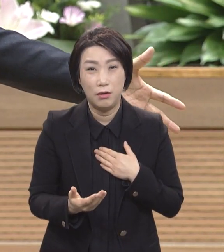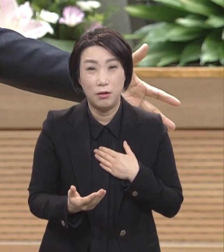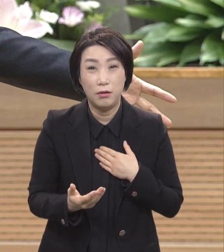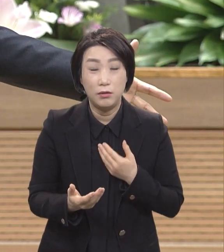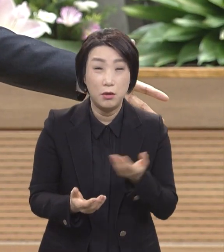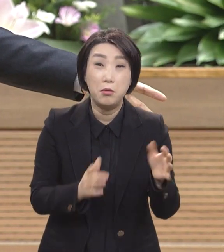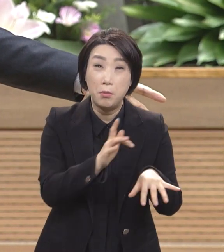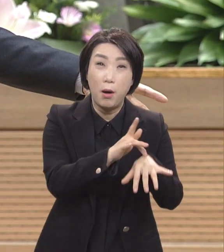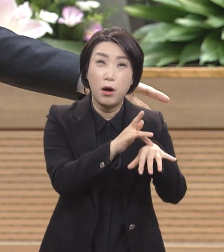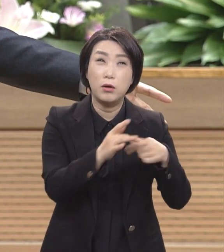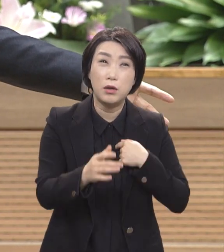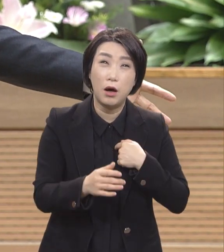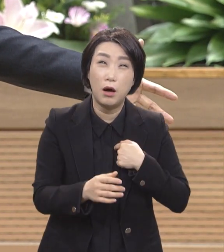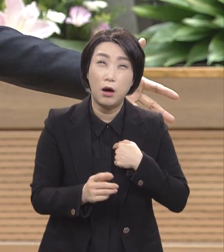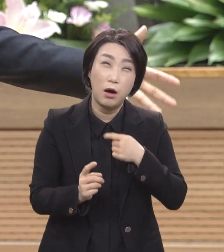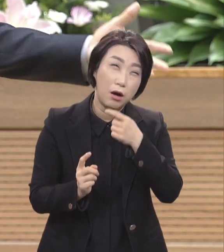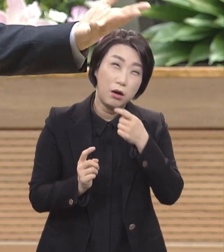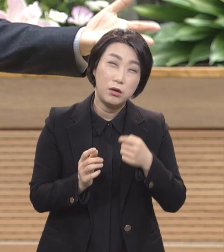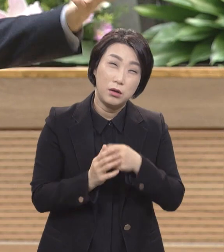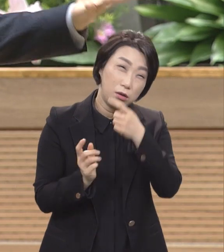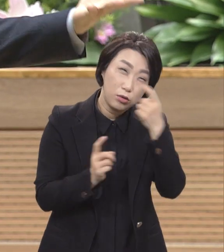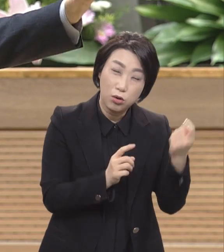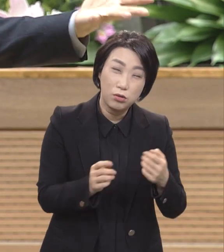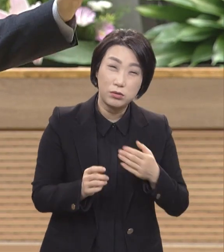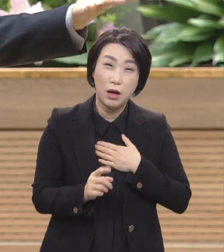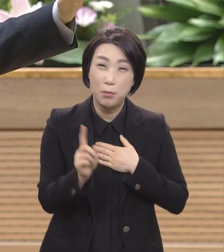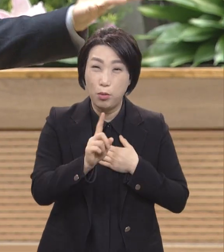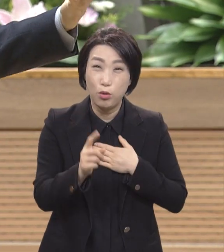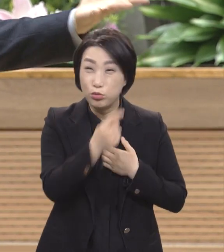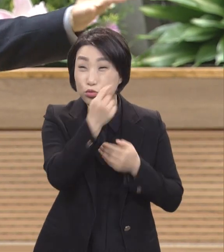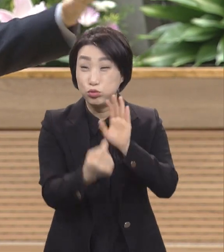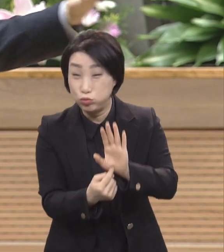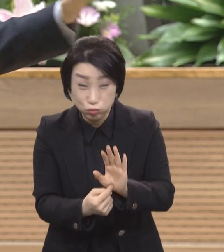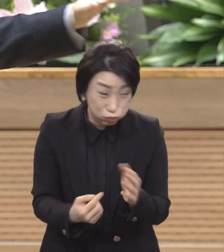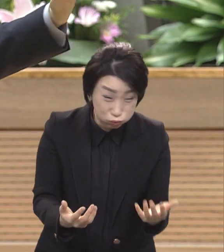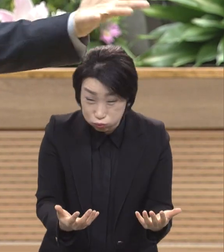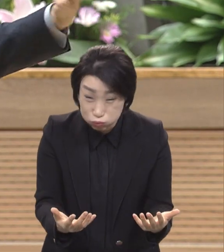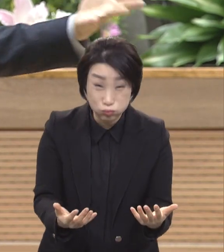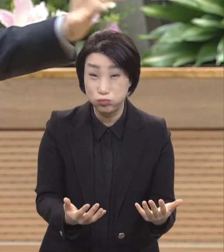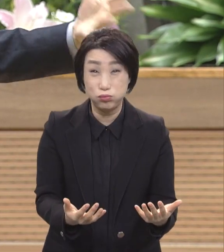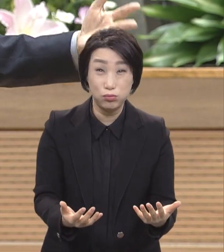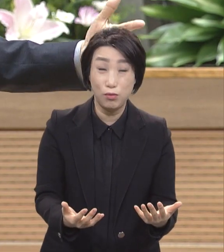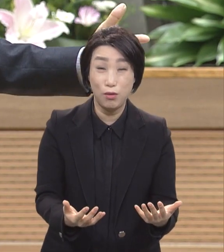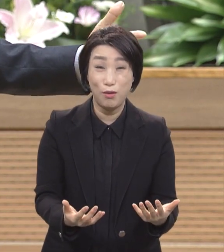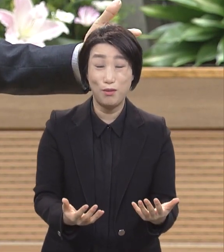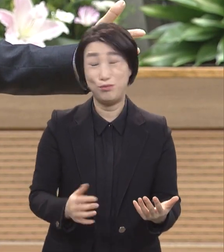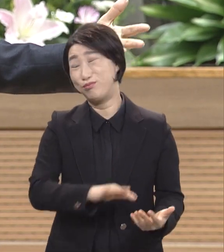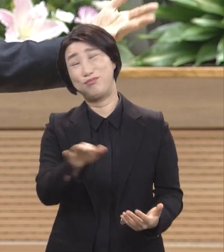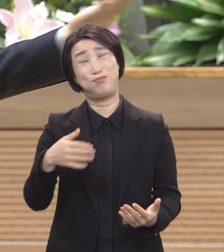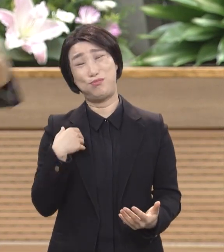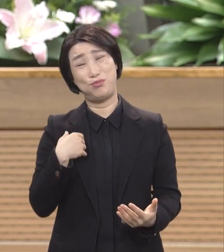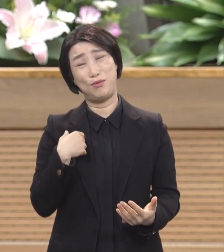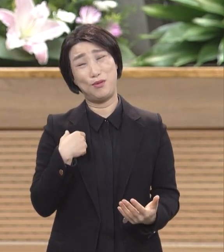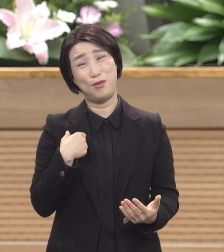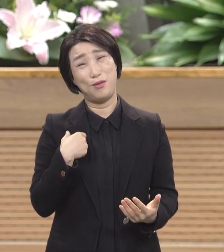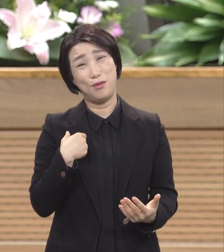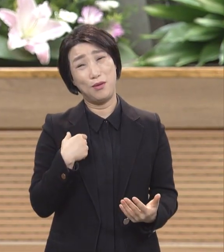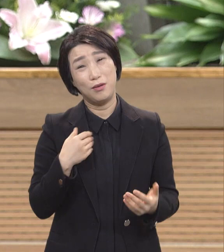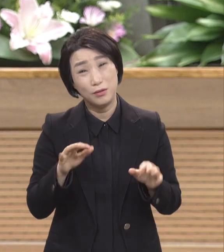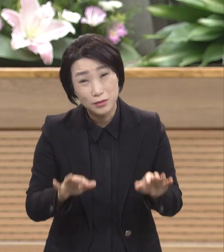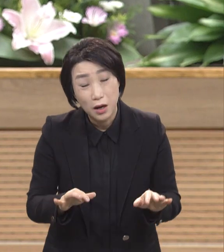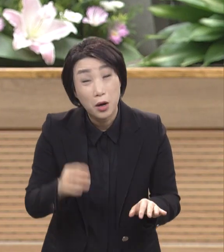그놈이 나를 이렇게 만들었다는 어떤 증거를 잡을 수가 없을 만큼 그놈은 그렇게 해요.